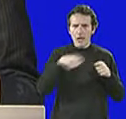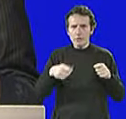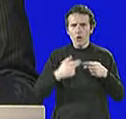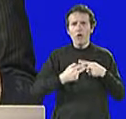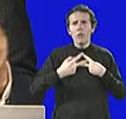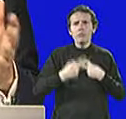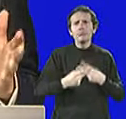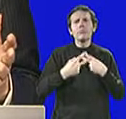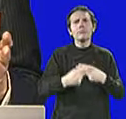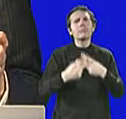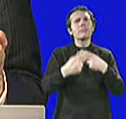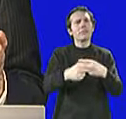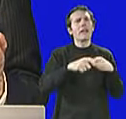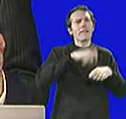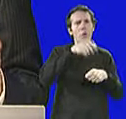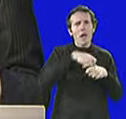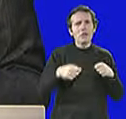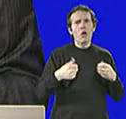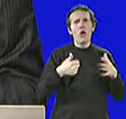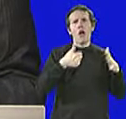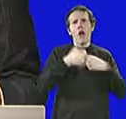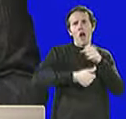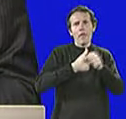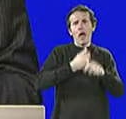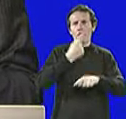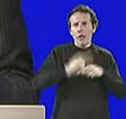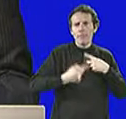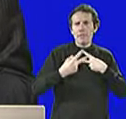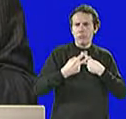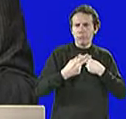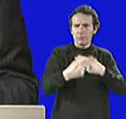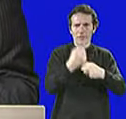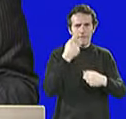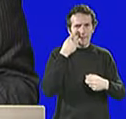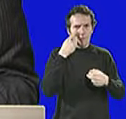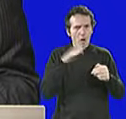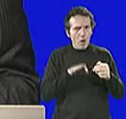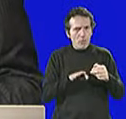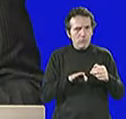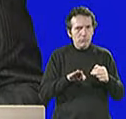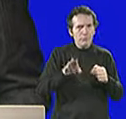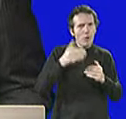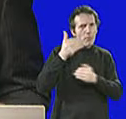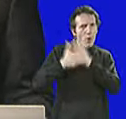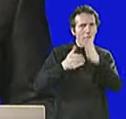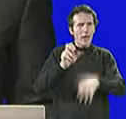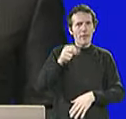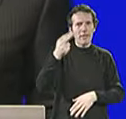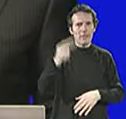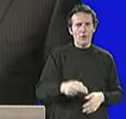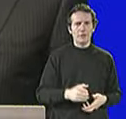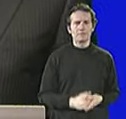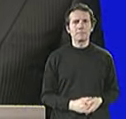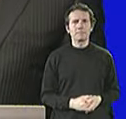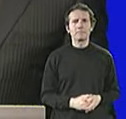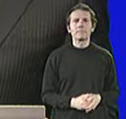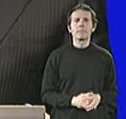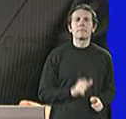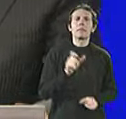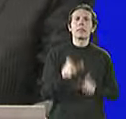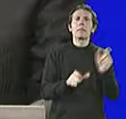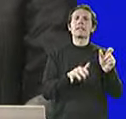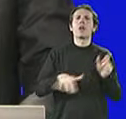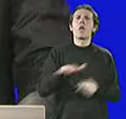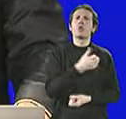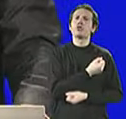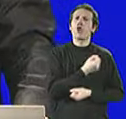périodique, tous les 18 mois, qui permettrait de mesurer les progrès de l'insertion. Quand je propose que tout chômeur qui n'a